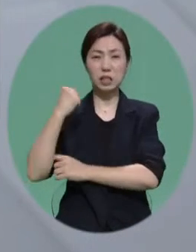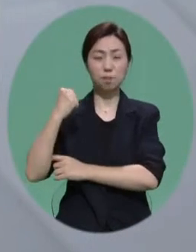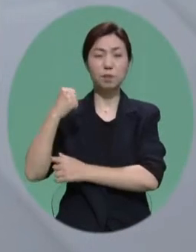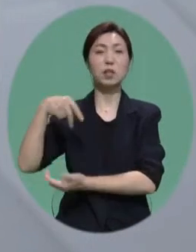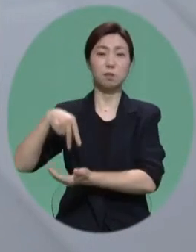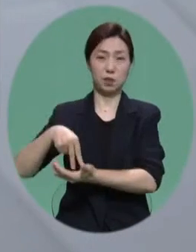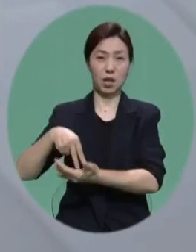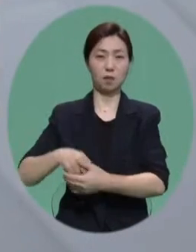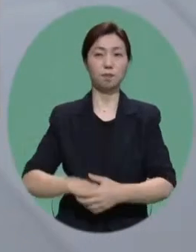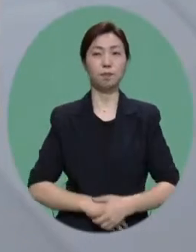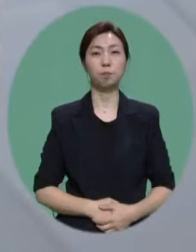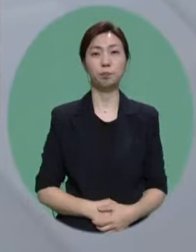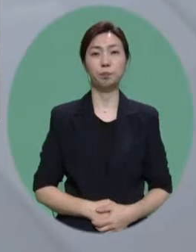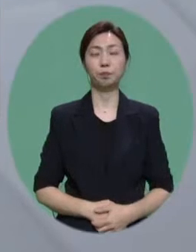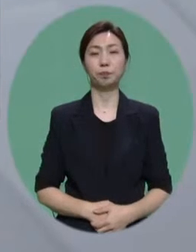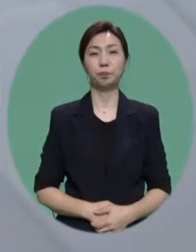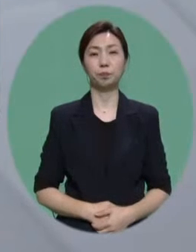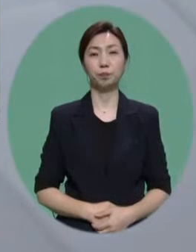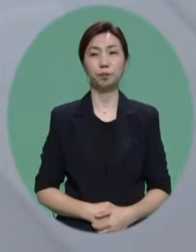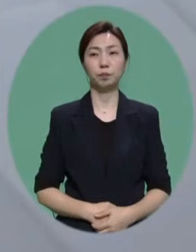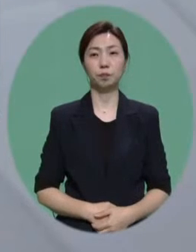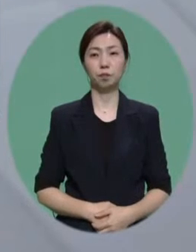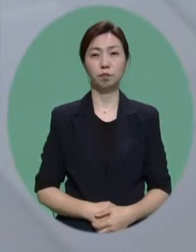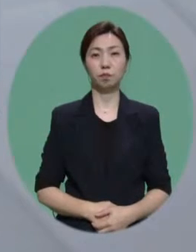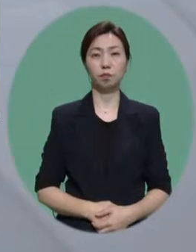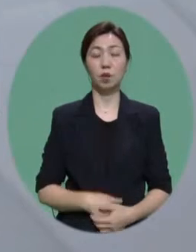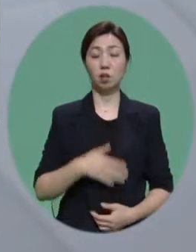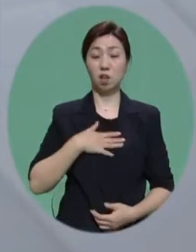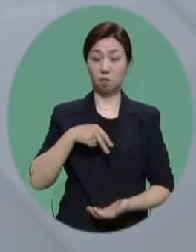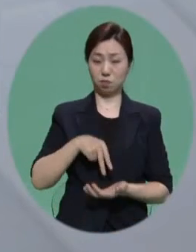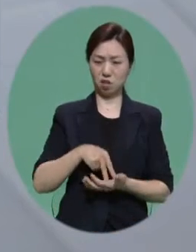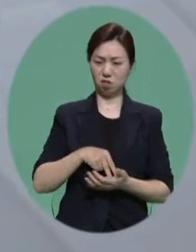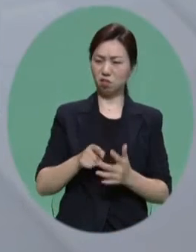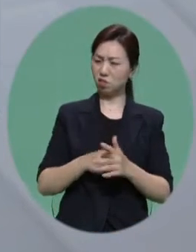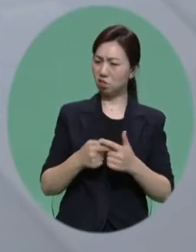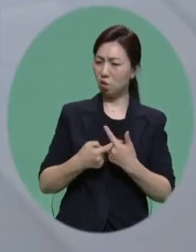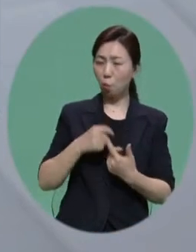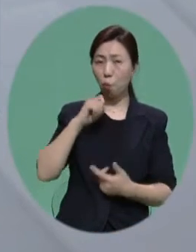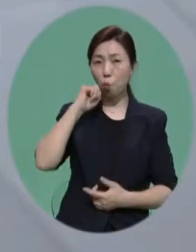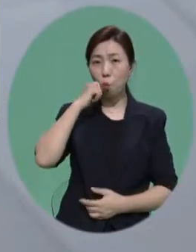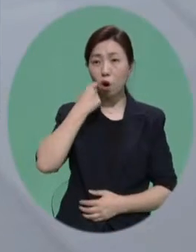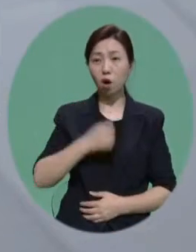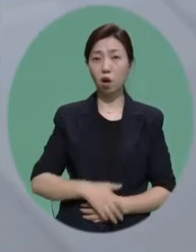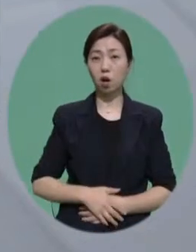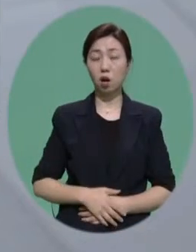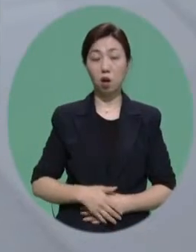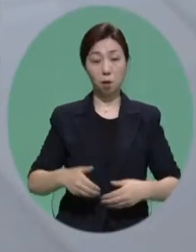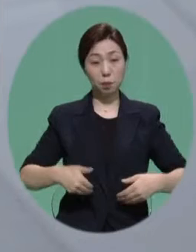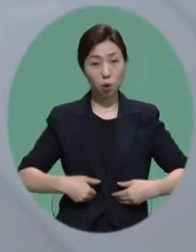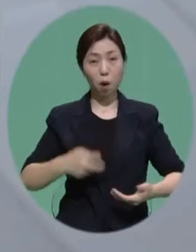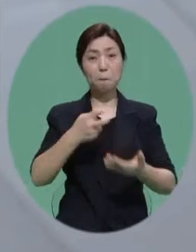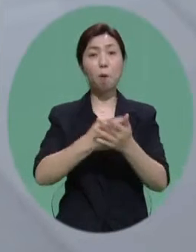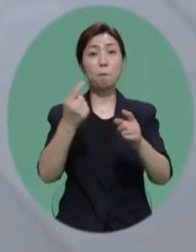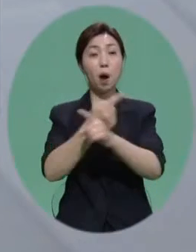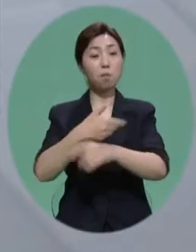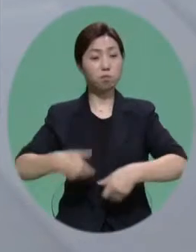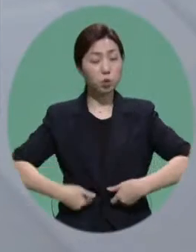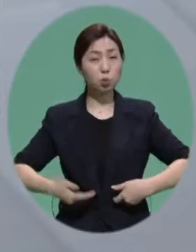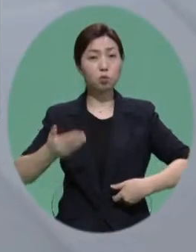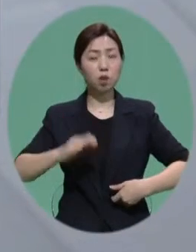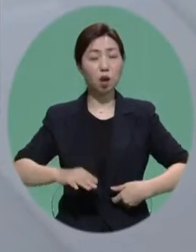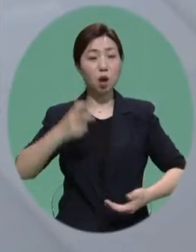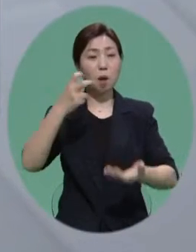알겠습니다 어느 저로서는 좀 납득이 안 되긴 하는데 필요하면 개정 하면 되지 왜 반대를 하십니까